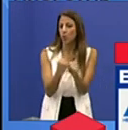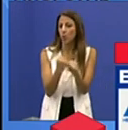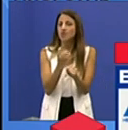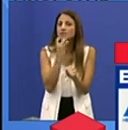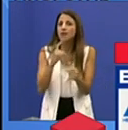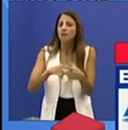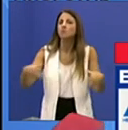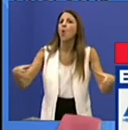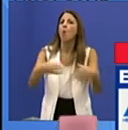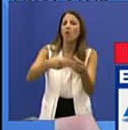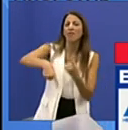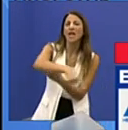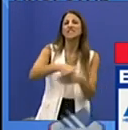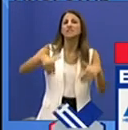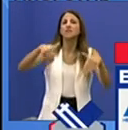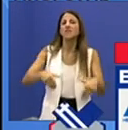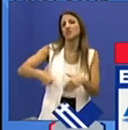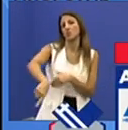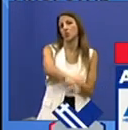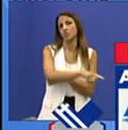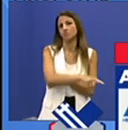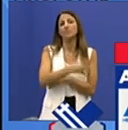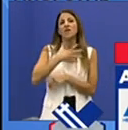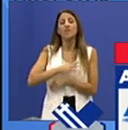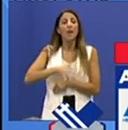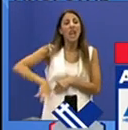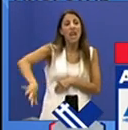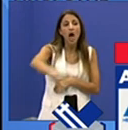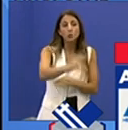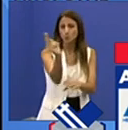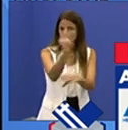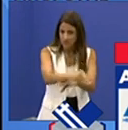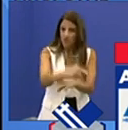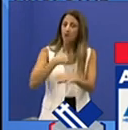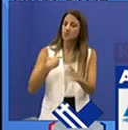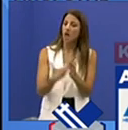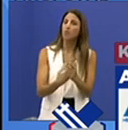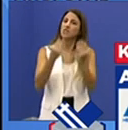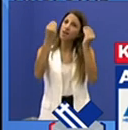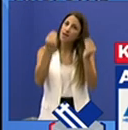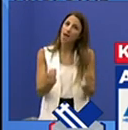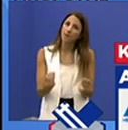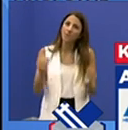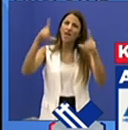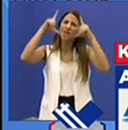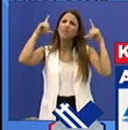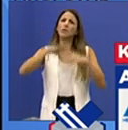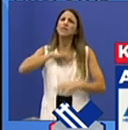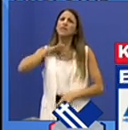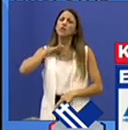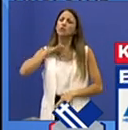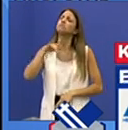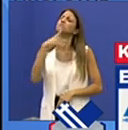και με σεμνότητα, με σεβασμό στην ισχυρή λαϊκή εντολή που έλαβε. Το κύρος της δημοκρατίας και των θεσμών